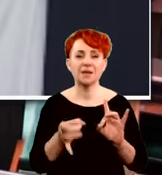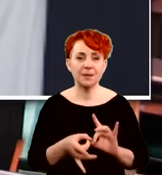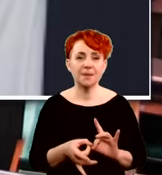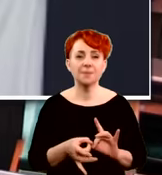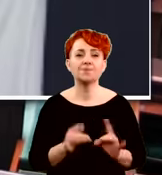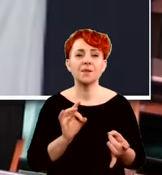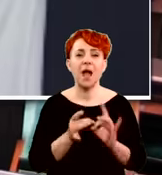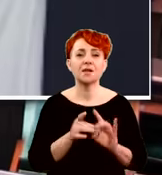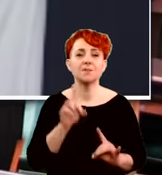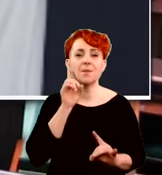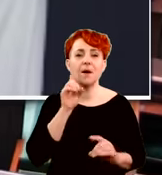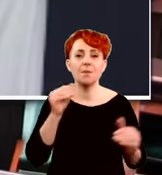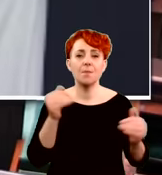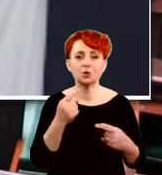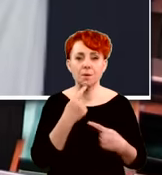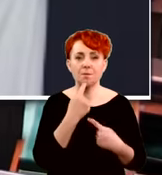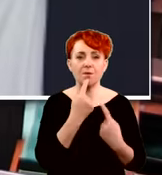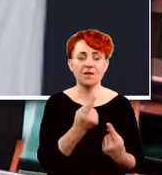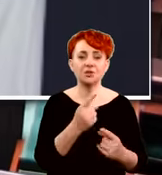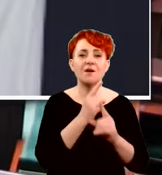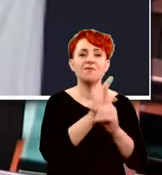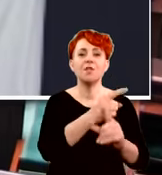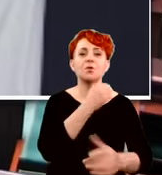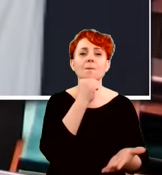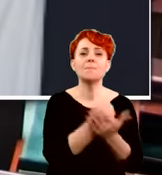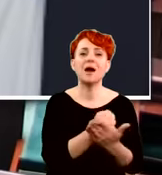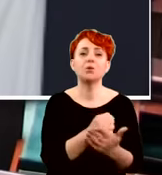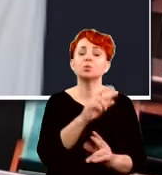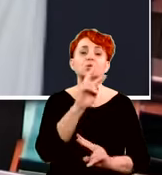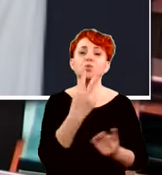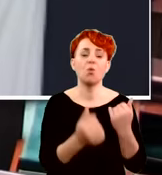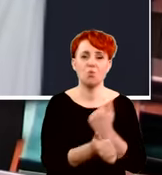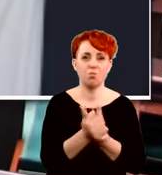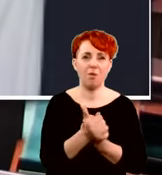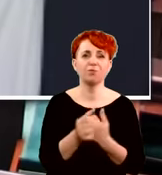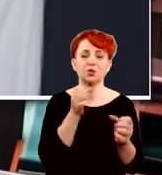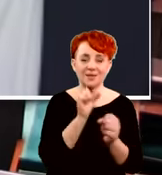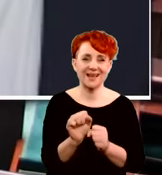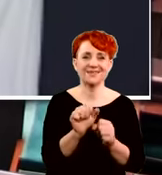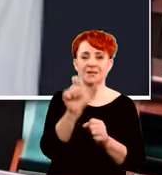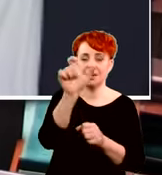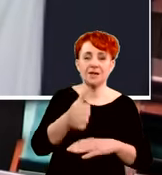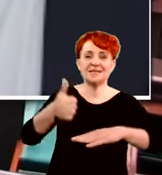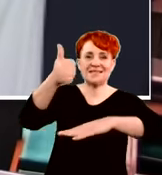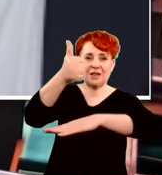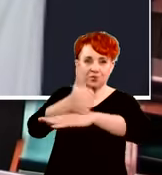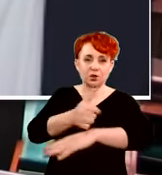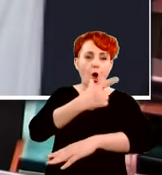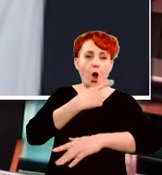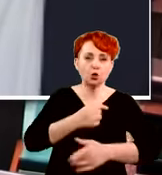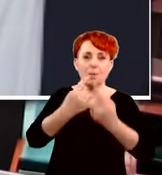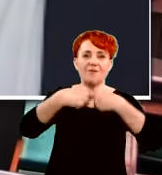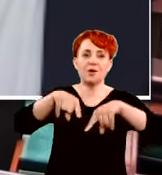A gdyby pan był łaskaw podać nam podstawę prawną, która by wskazywała, że istnieje taka funkcja jak osoba pełniąca